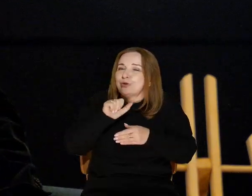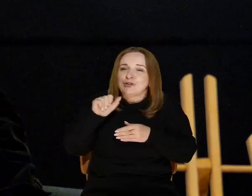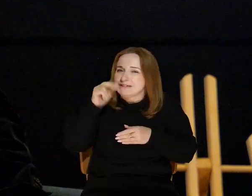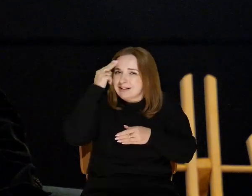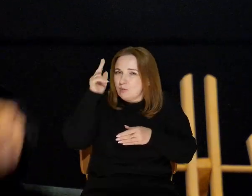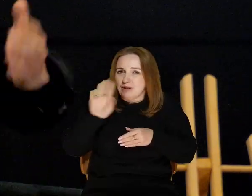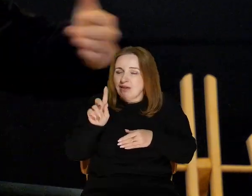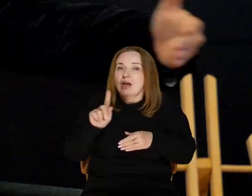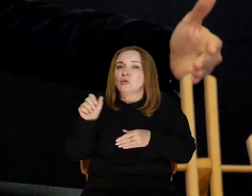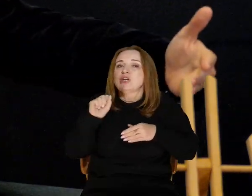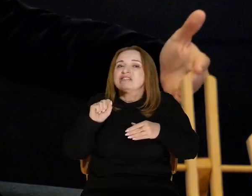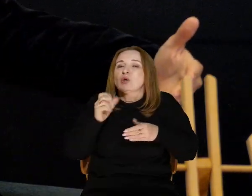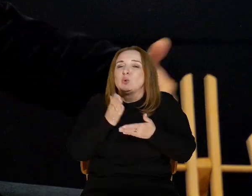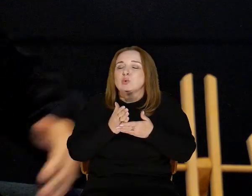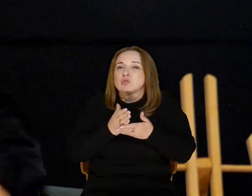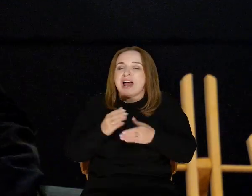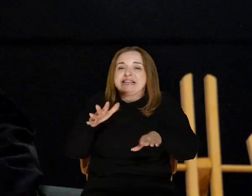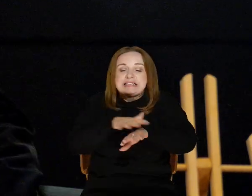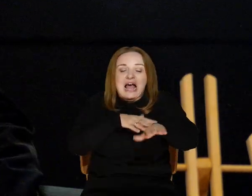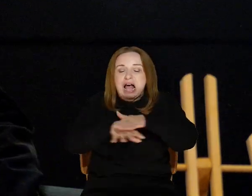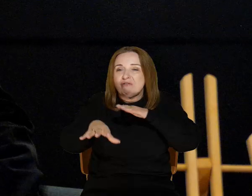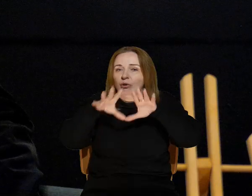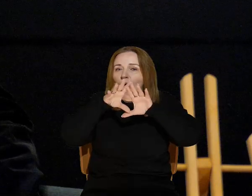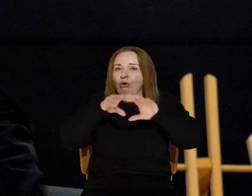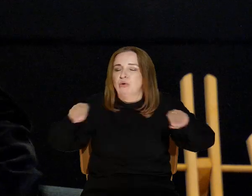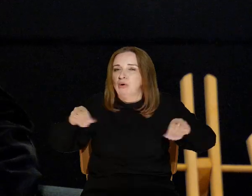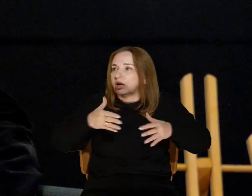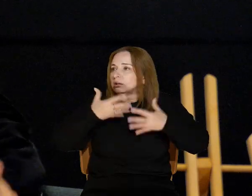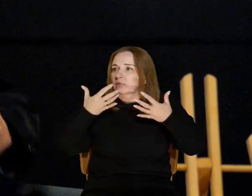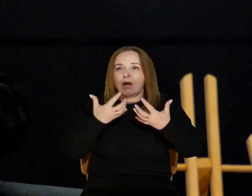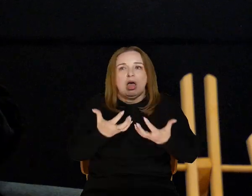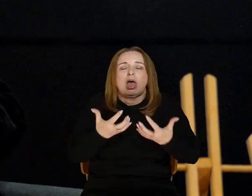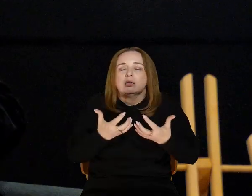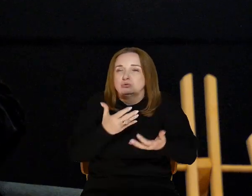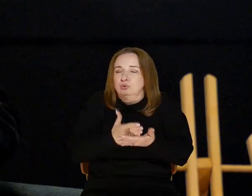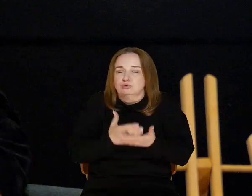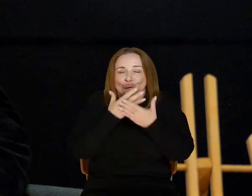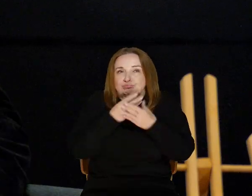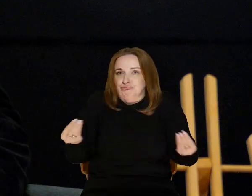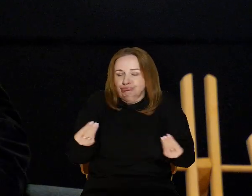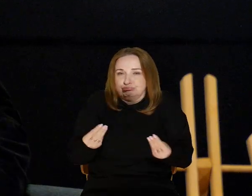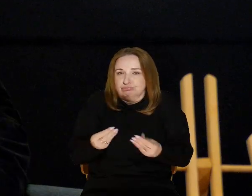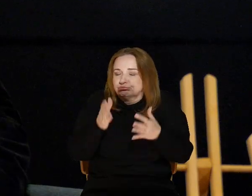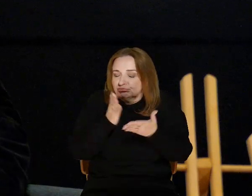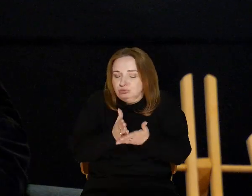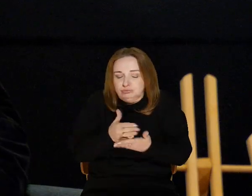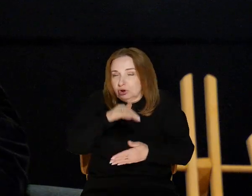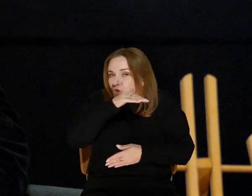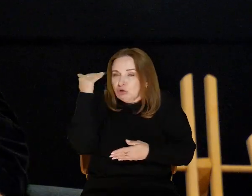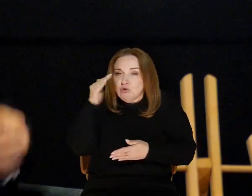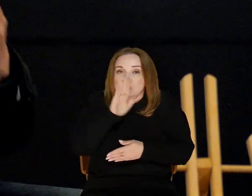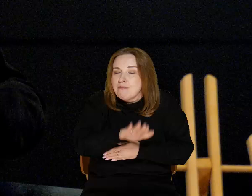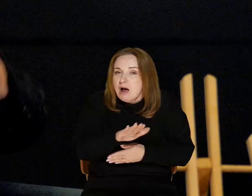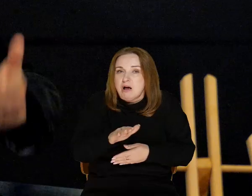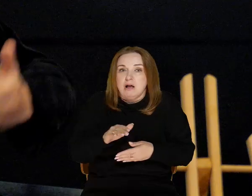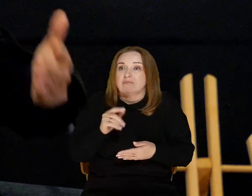z kontaktu z osobą straumatyzowaną. No i ostatnio coraz więcej prac pokazuje, że PTSD,